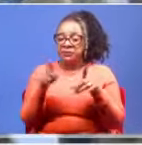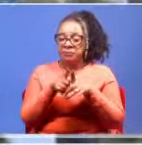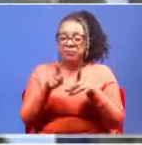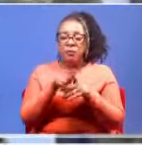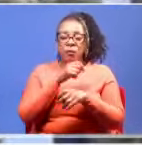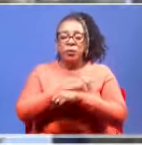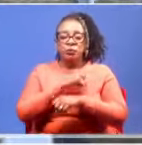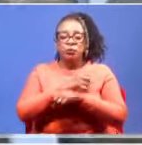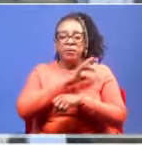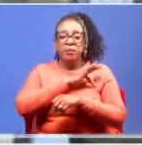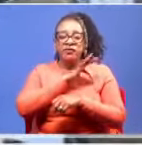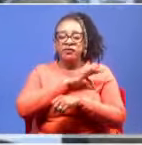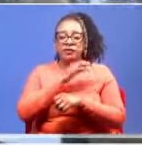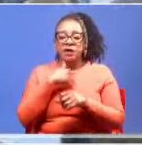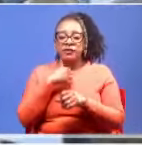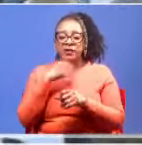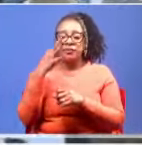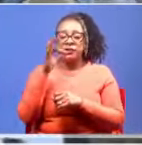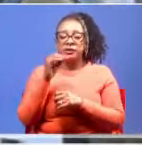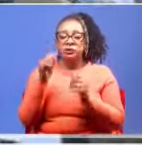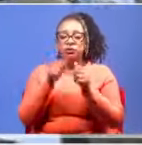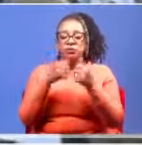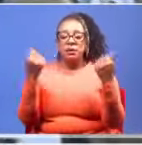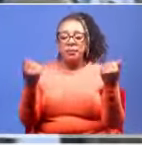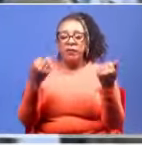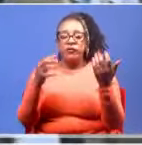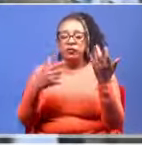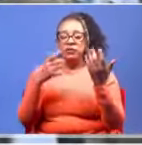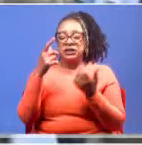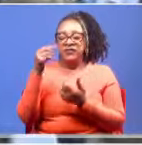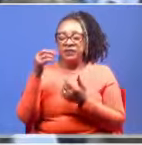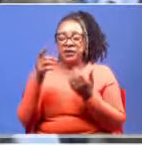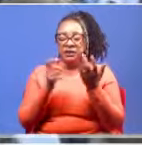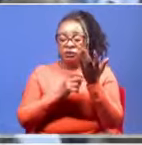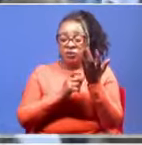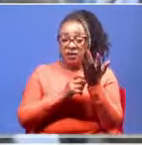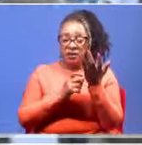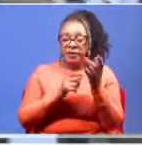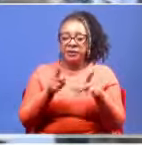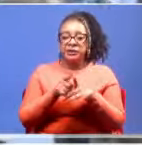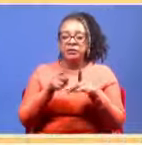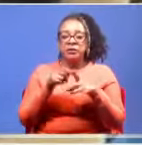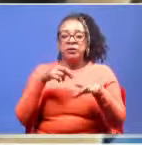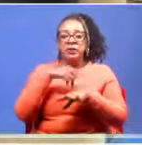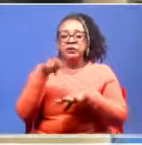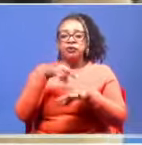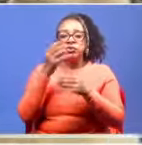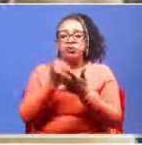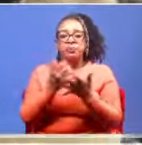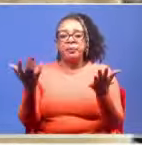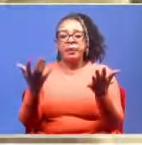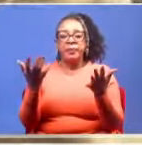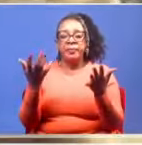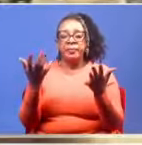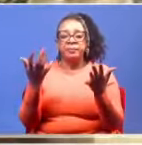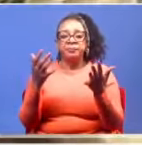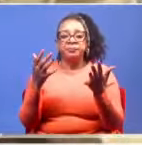kwa kupata magazeti 30 ya Taifa Leo, vilevile magazeti ya Daily Nation 20 kila wiki.